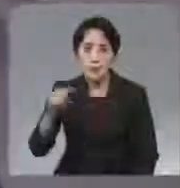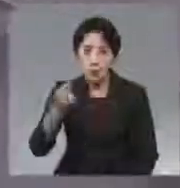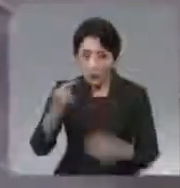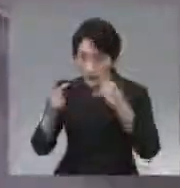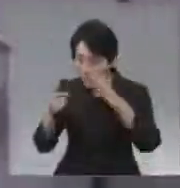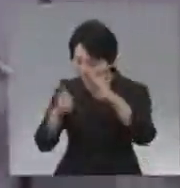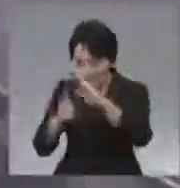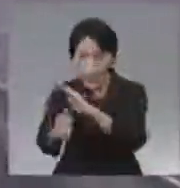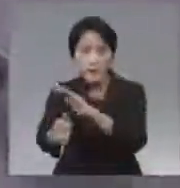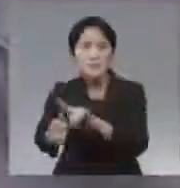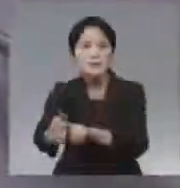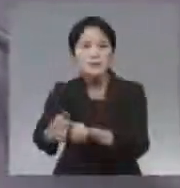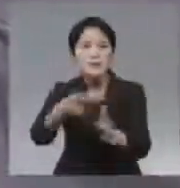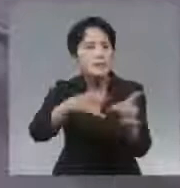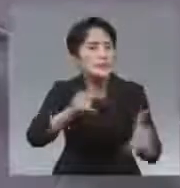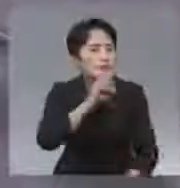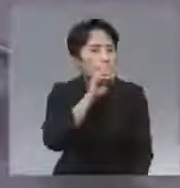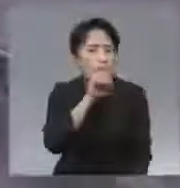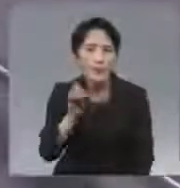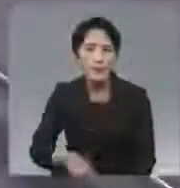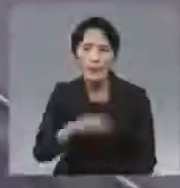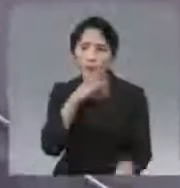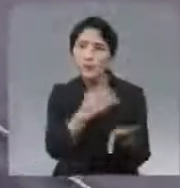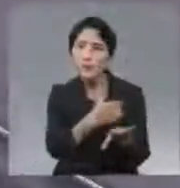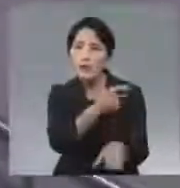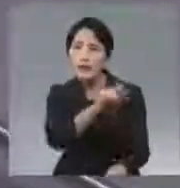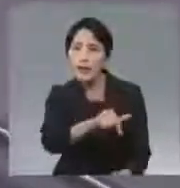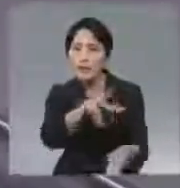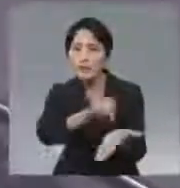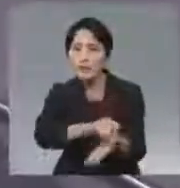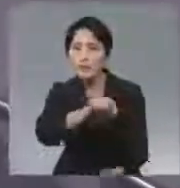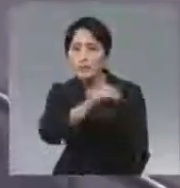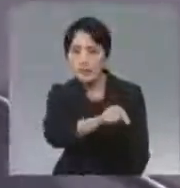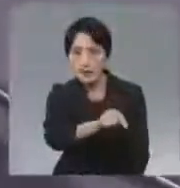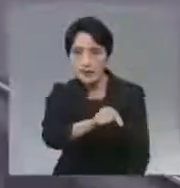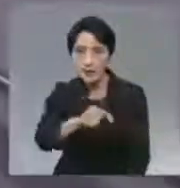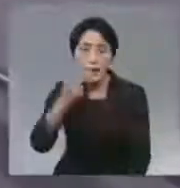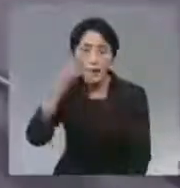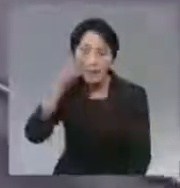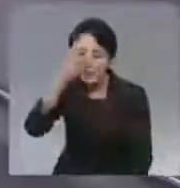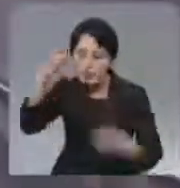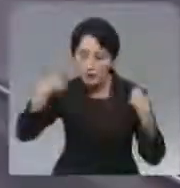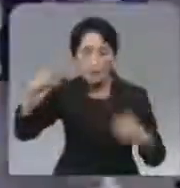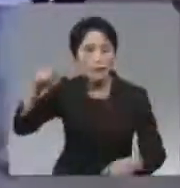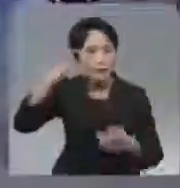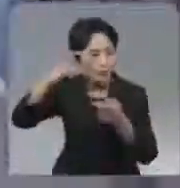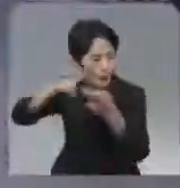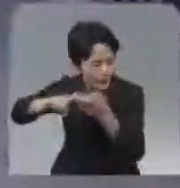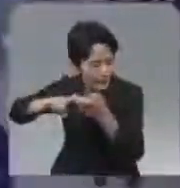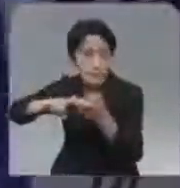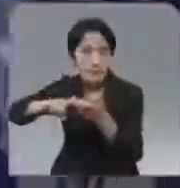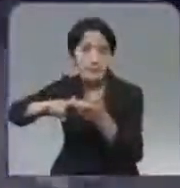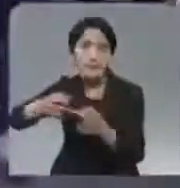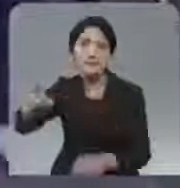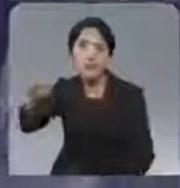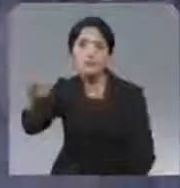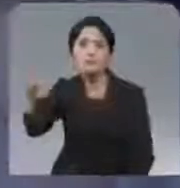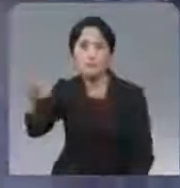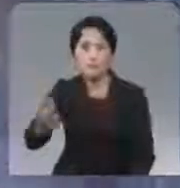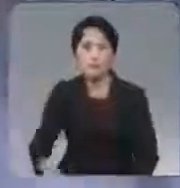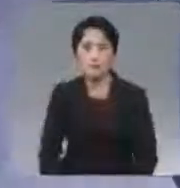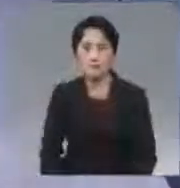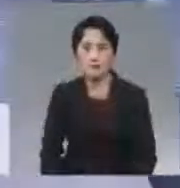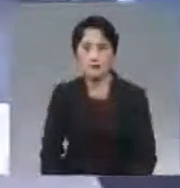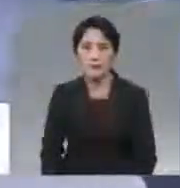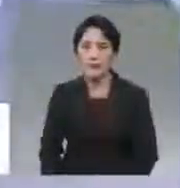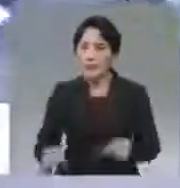华尔街日报》指出，北韩重启宁边核反应堆与阿富汗撤军、伊朗核项目谈判一道将成为拜登